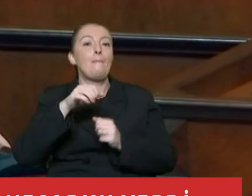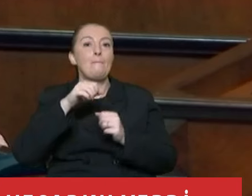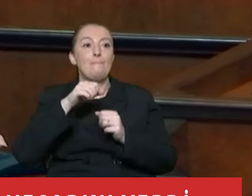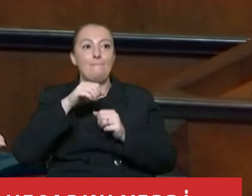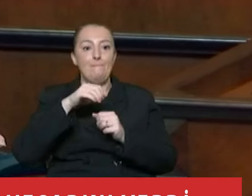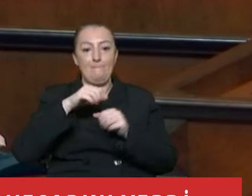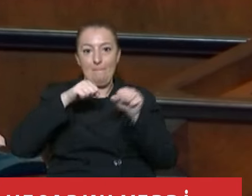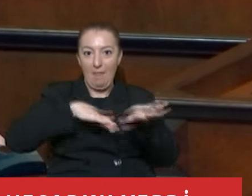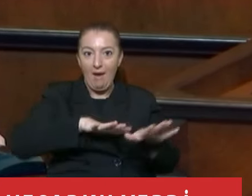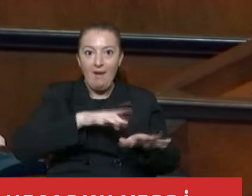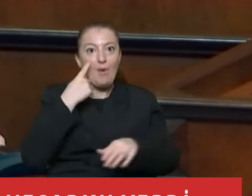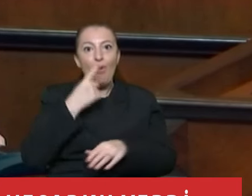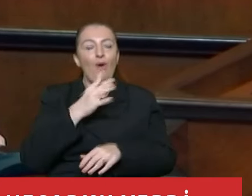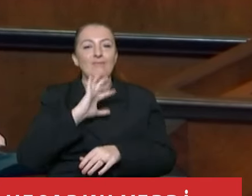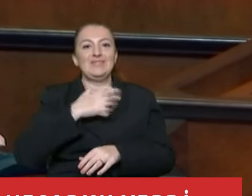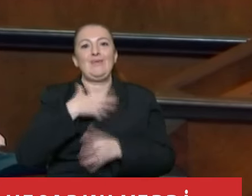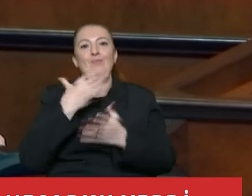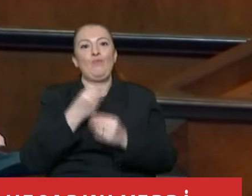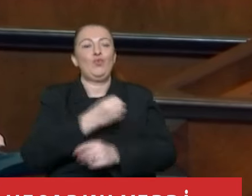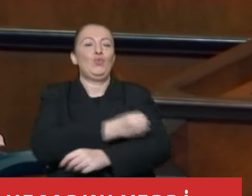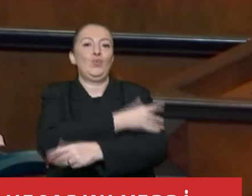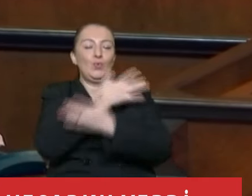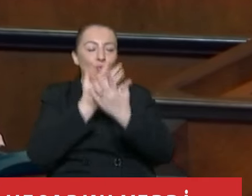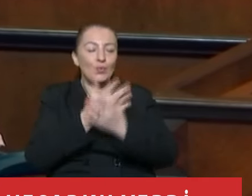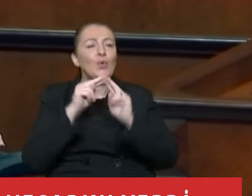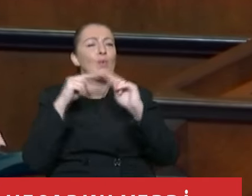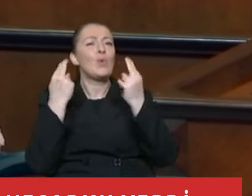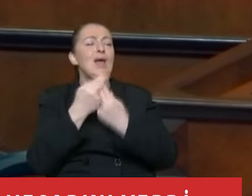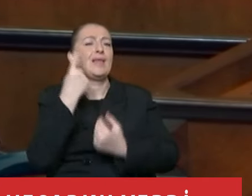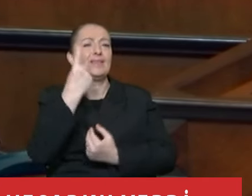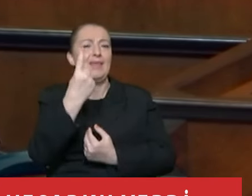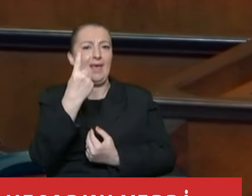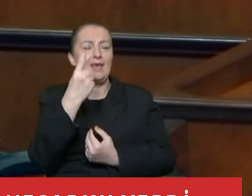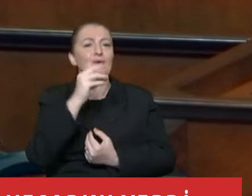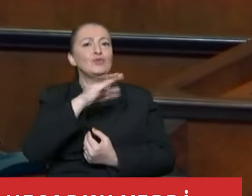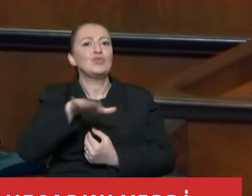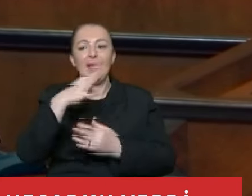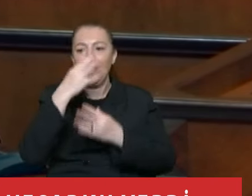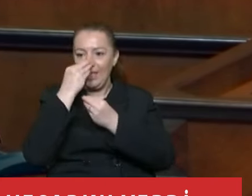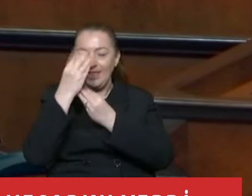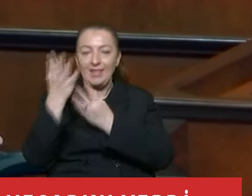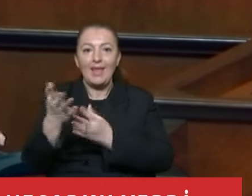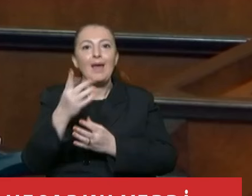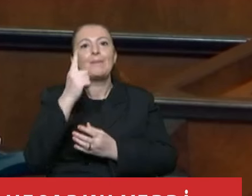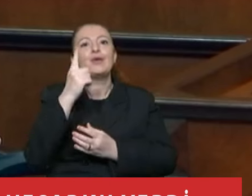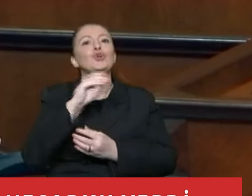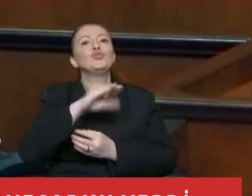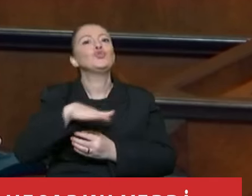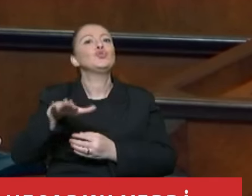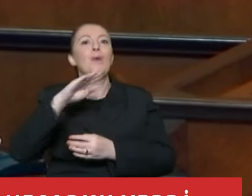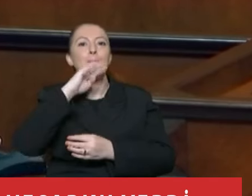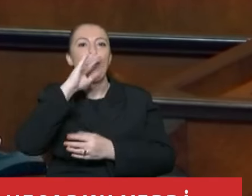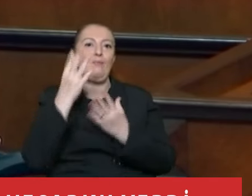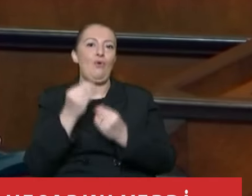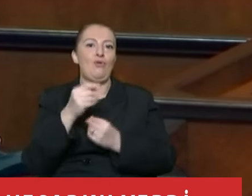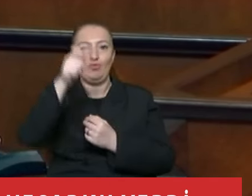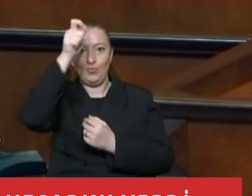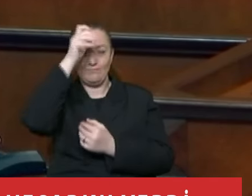olmanın gururunu da yaşadım dünyada tek çocuklara hediye edilmiş bir çocuk bayramı olan ülkemiz